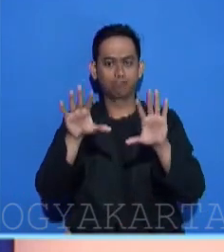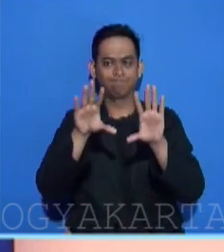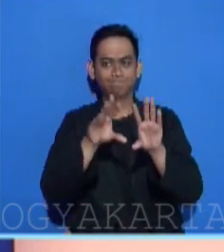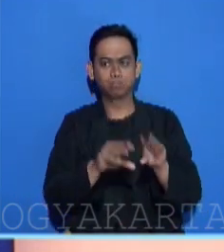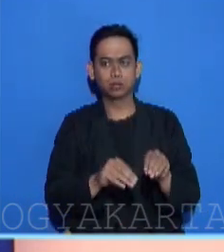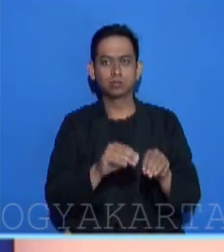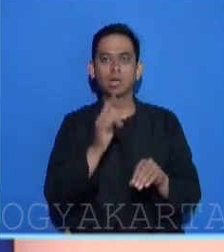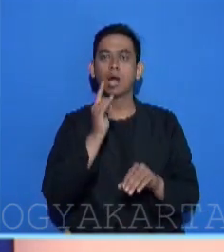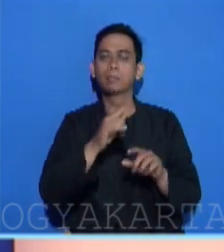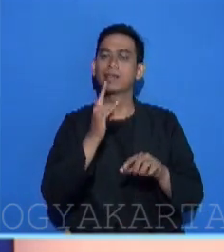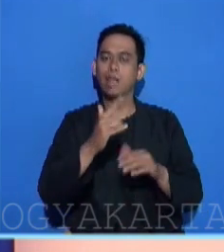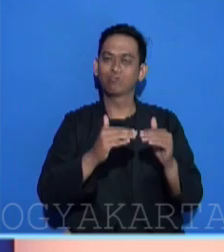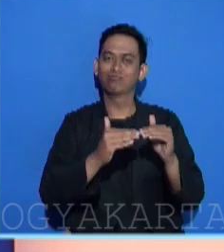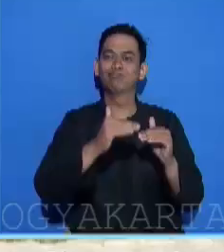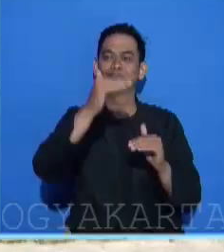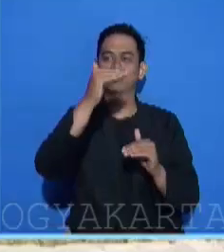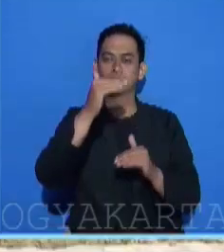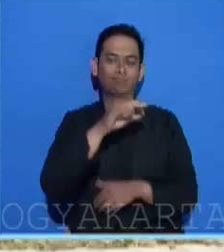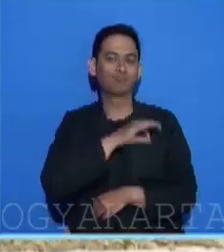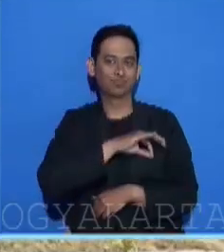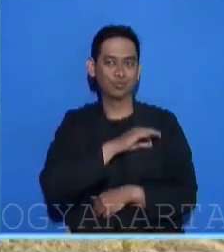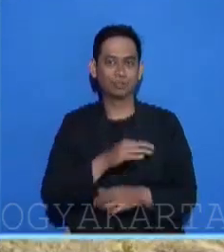setempat untuk kebutuhan sehari-hari